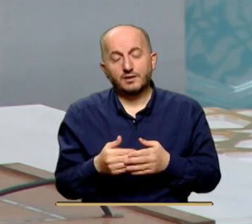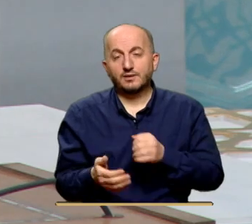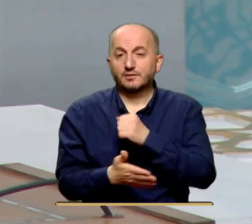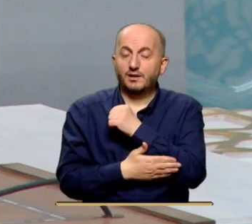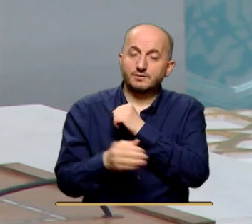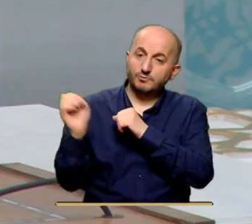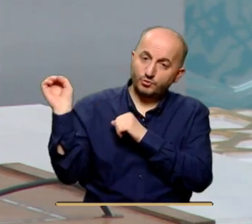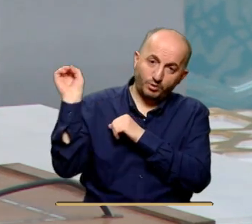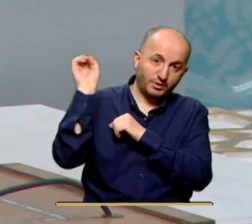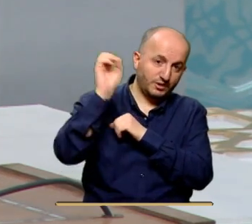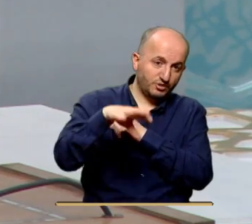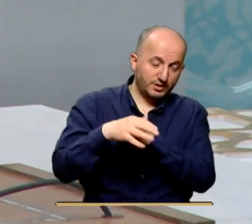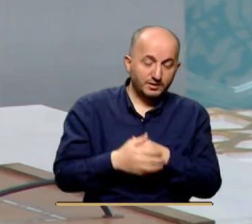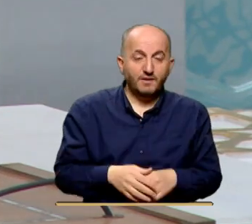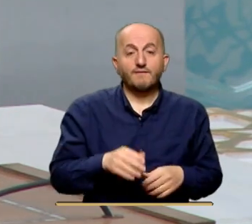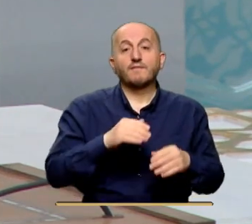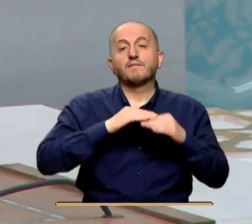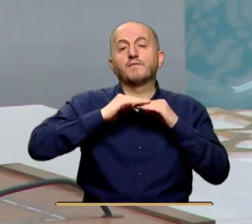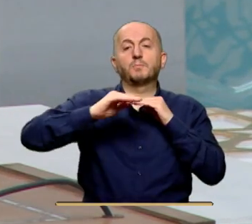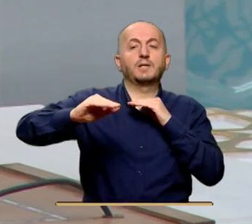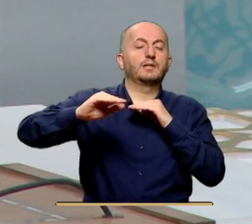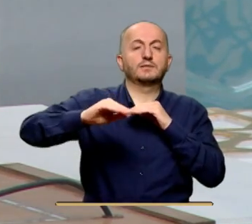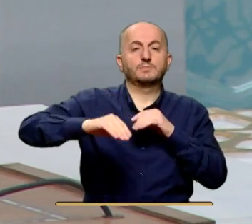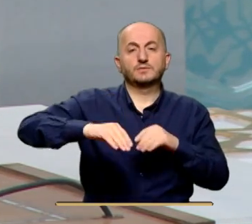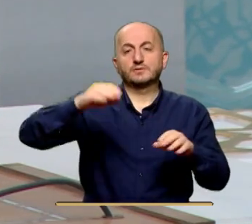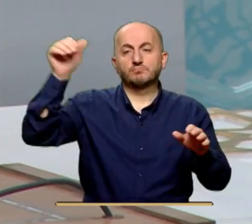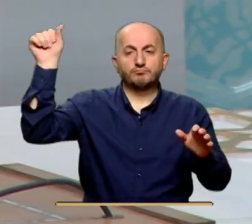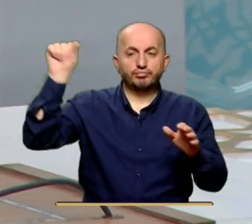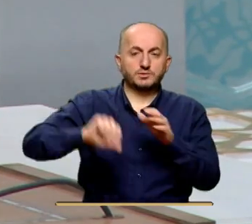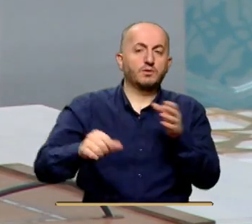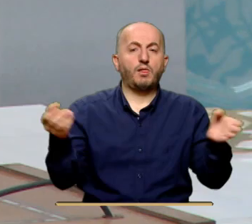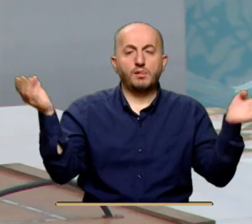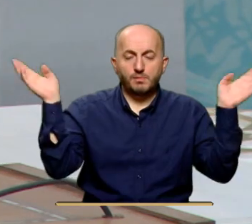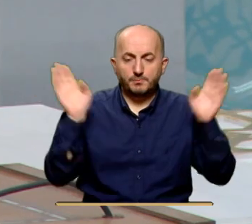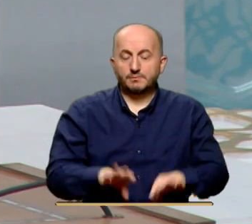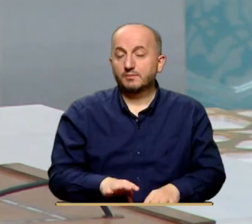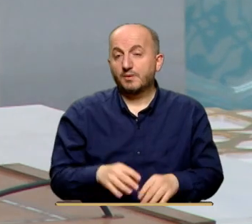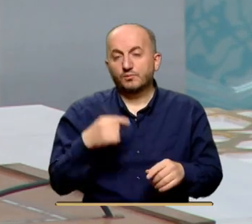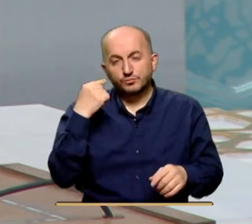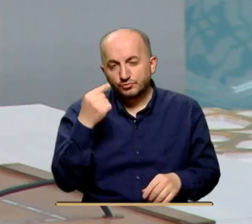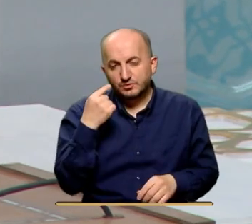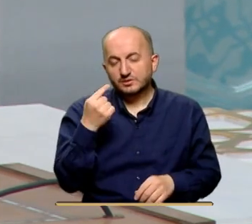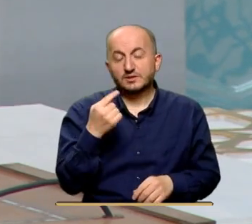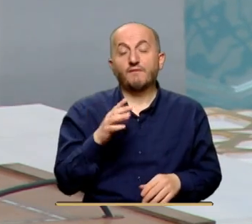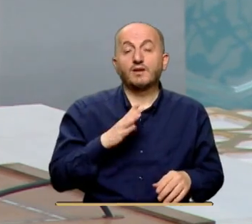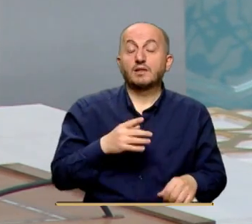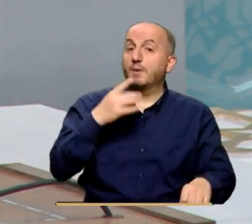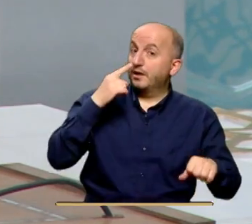yardım gönderecekler ve milletimizi bitirecekler. Oysa